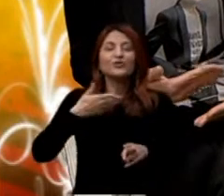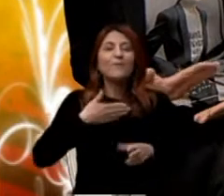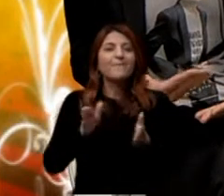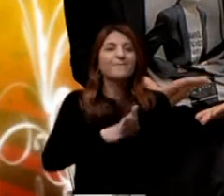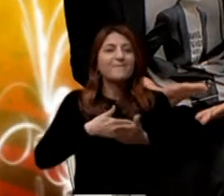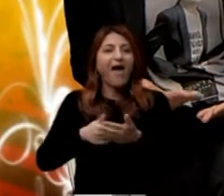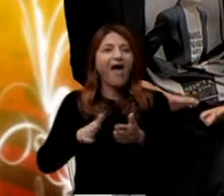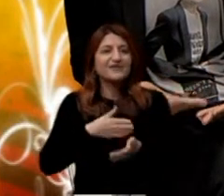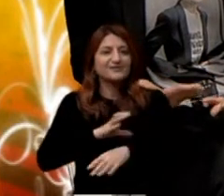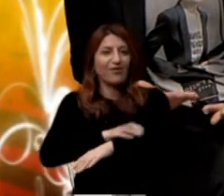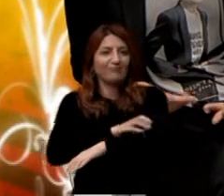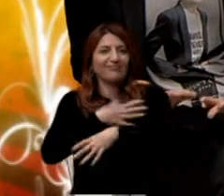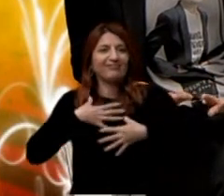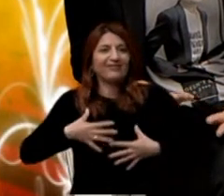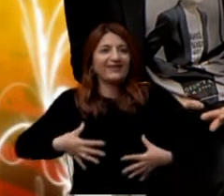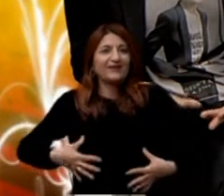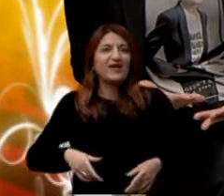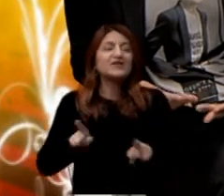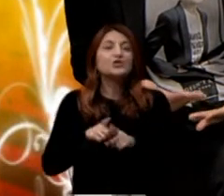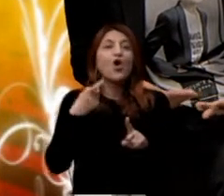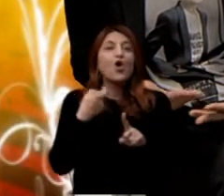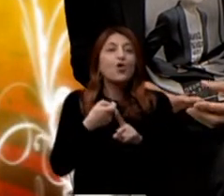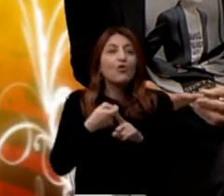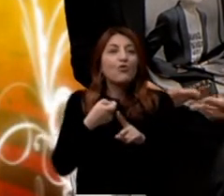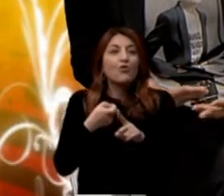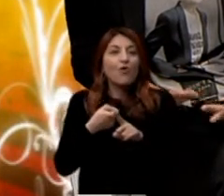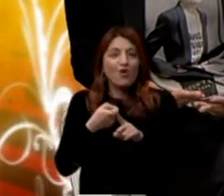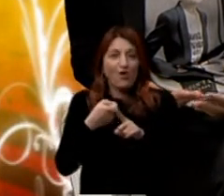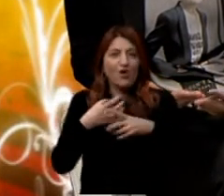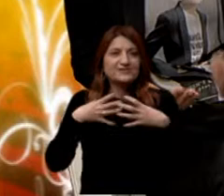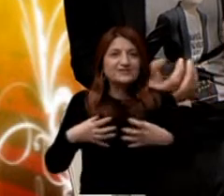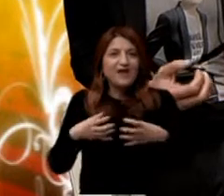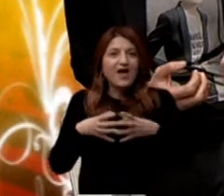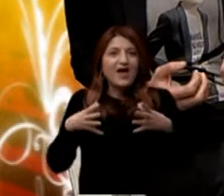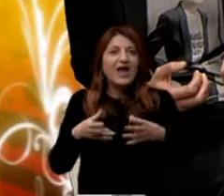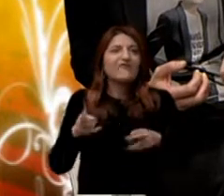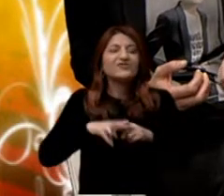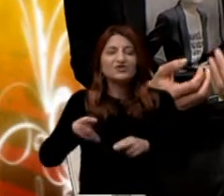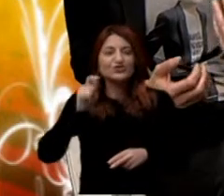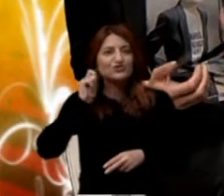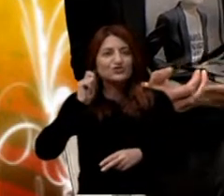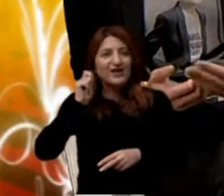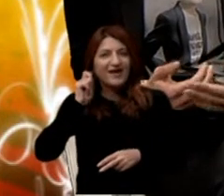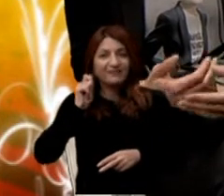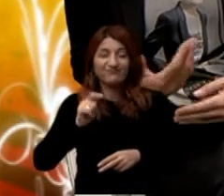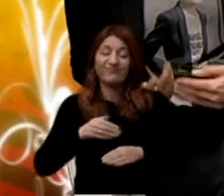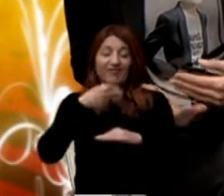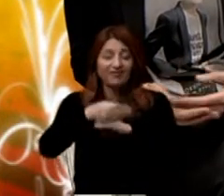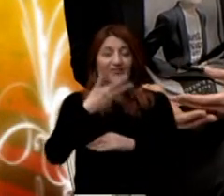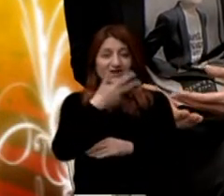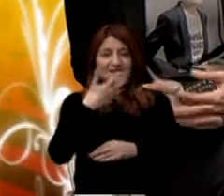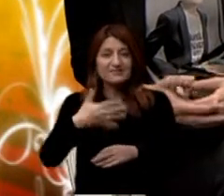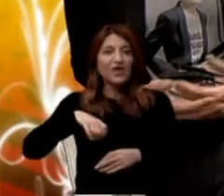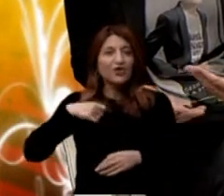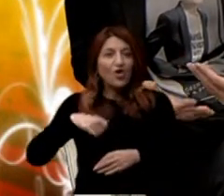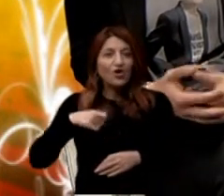tkiva i smanjuje se isto tako udio koštanog tkiva, odnosno koštane mase, pogotovo kod žena. Dakle, nakon 35. godine